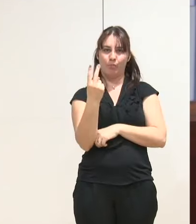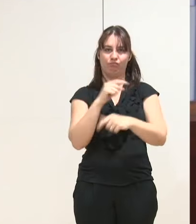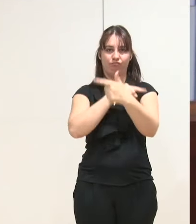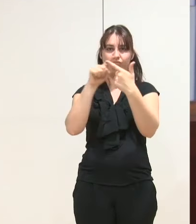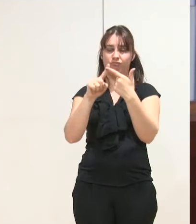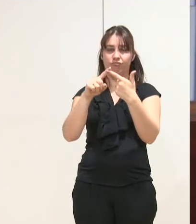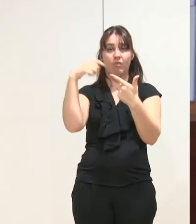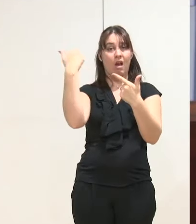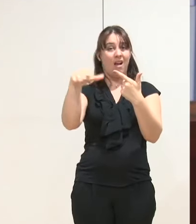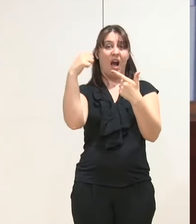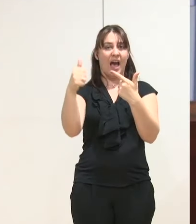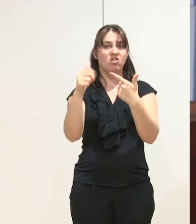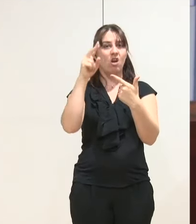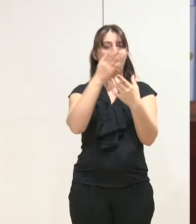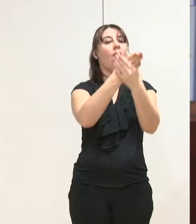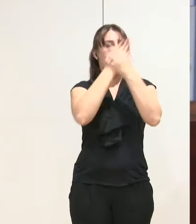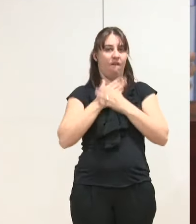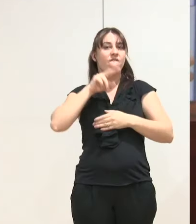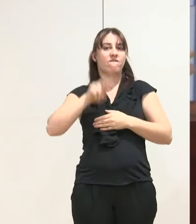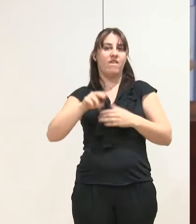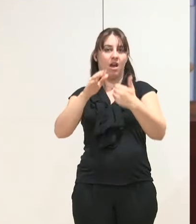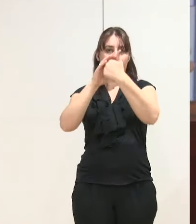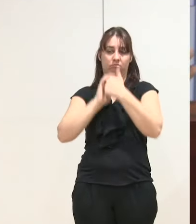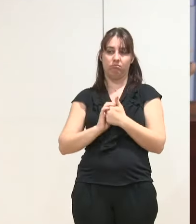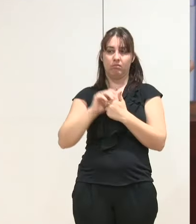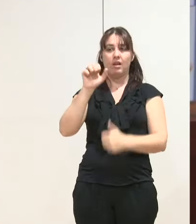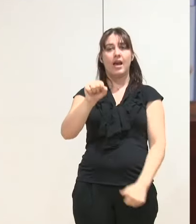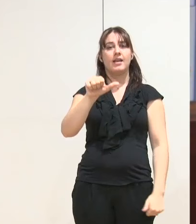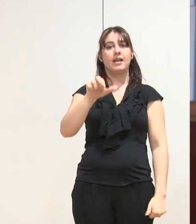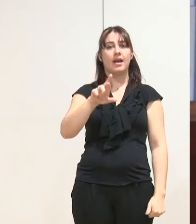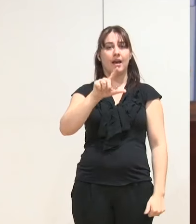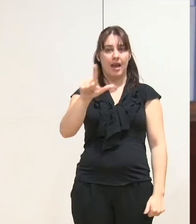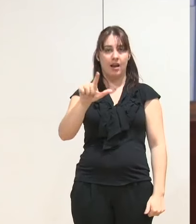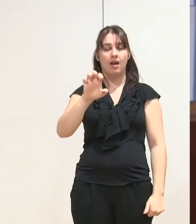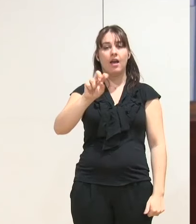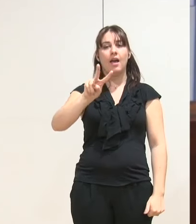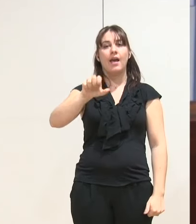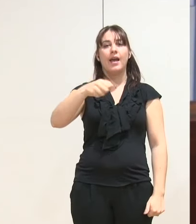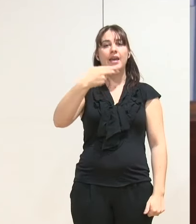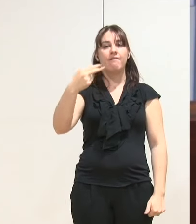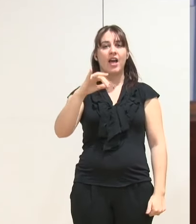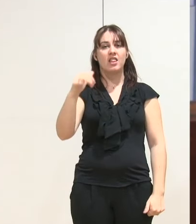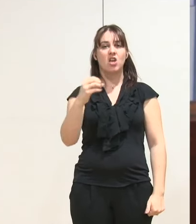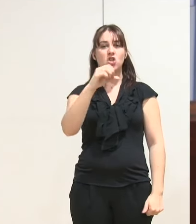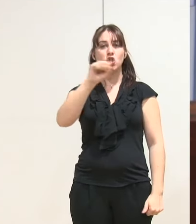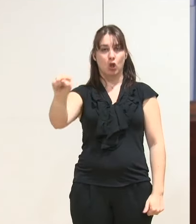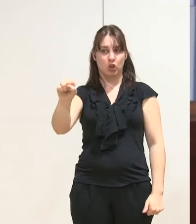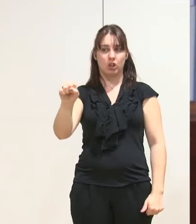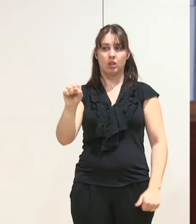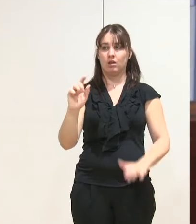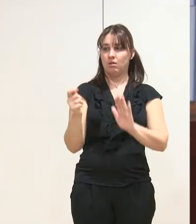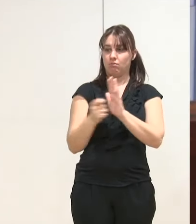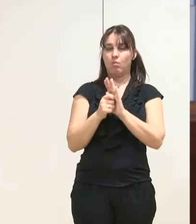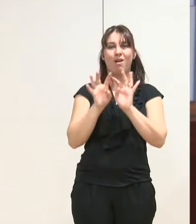a rendu son dossier c'est la acrl Evan Jos et lors du